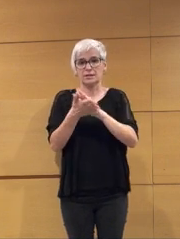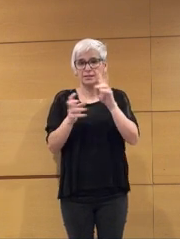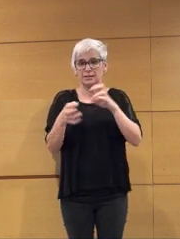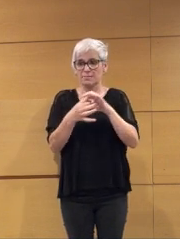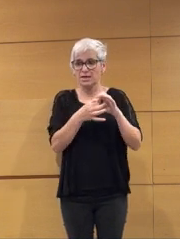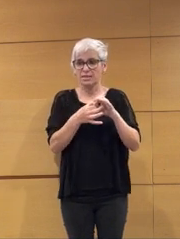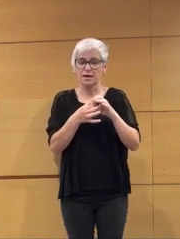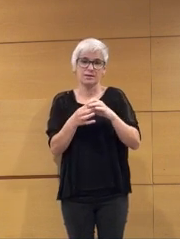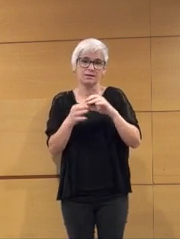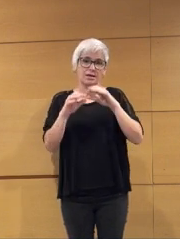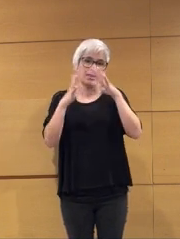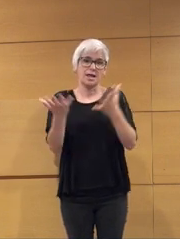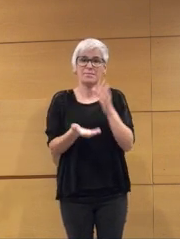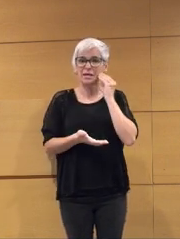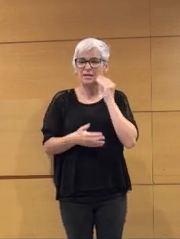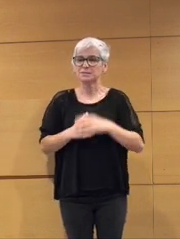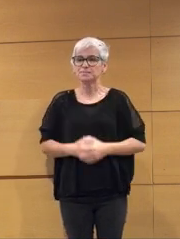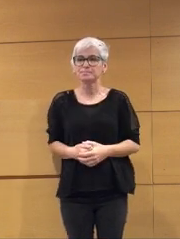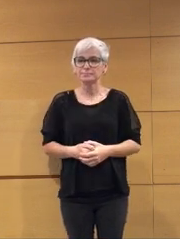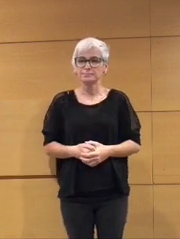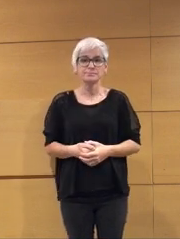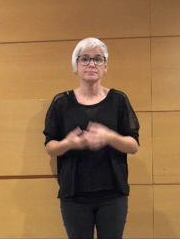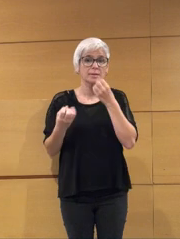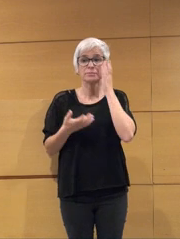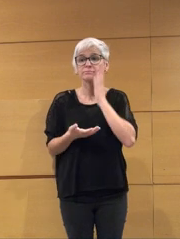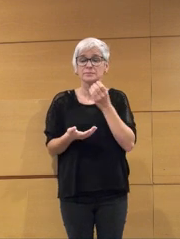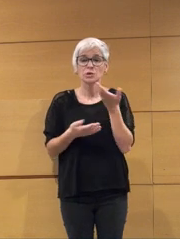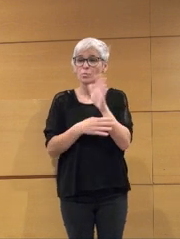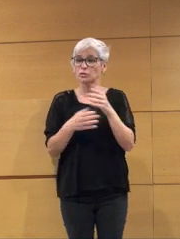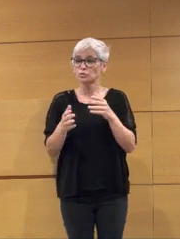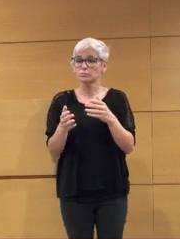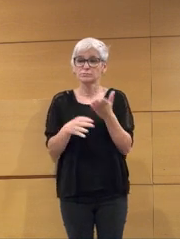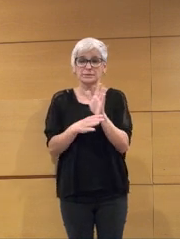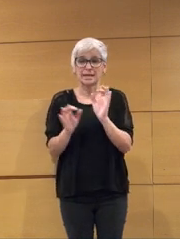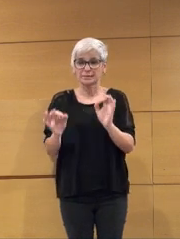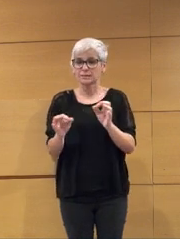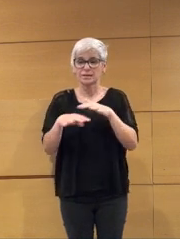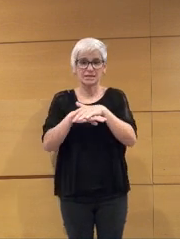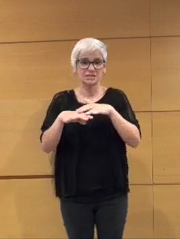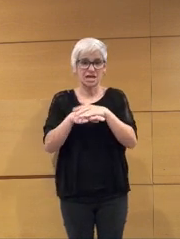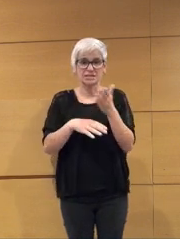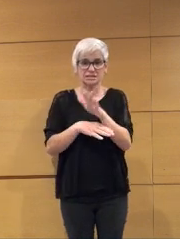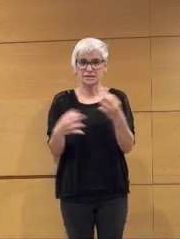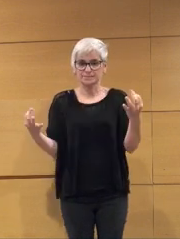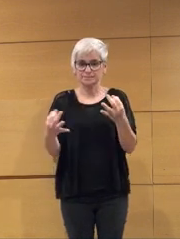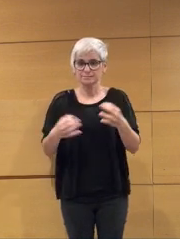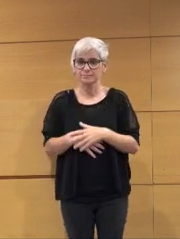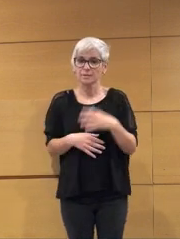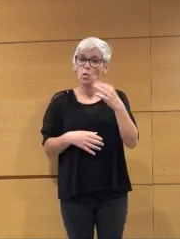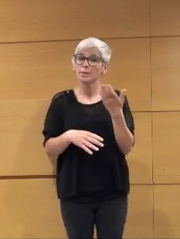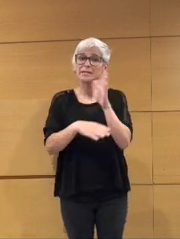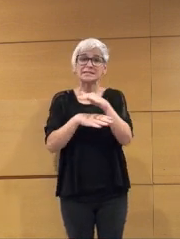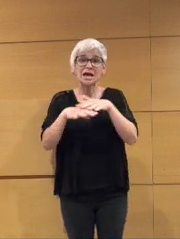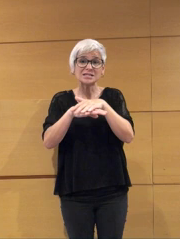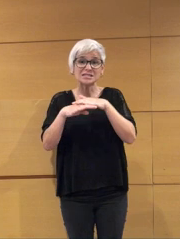metavers, etc. Com us deia, doncs, jo començo presentant-vos la xarxa, i sobretot no és només presentar-vos